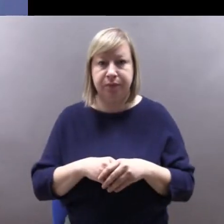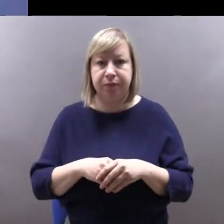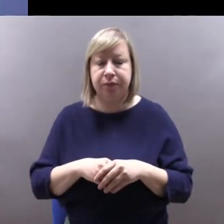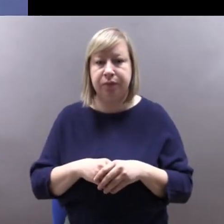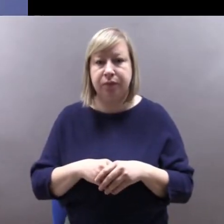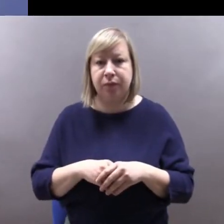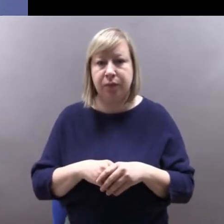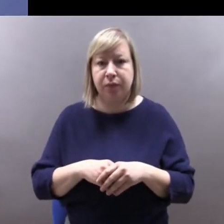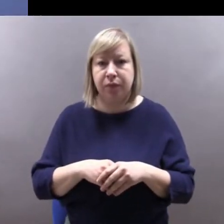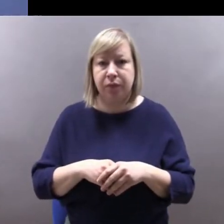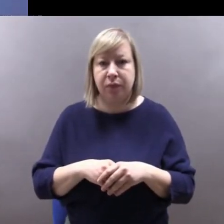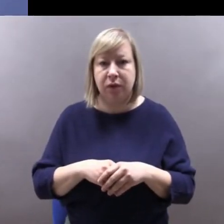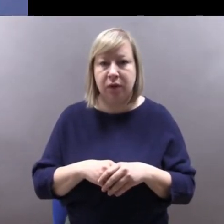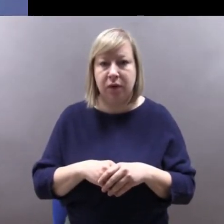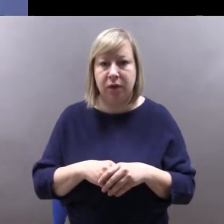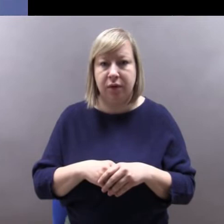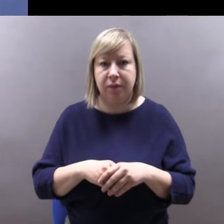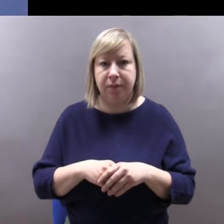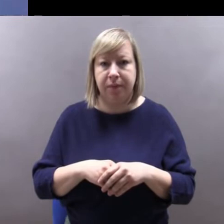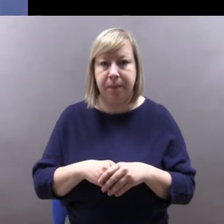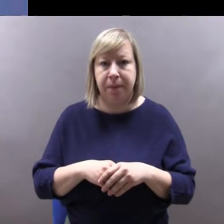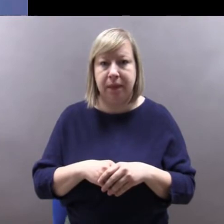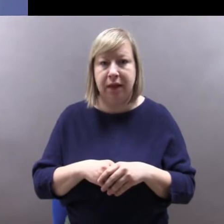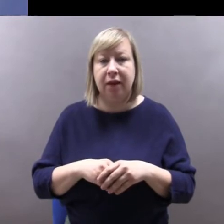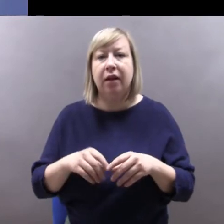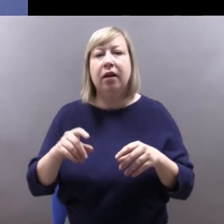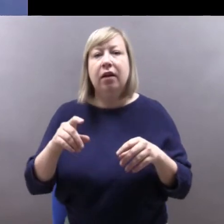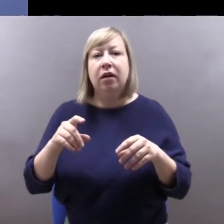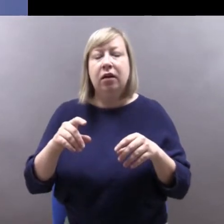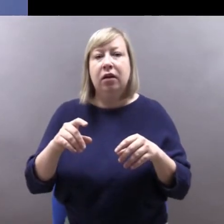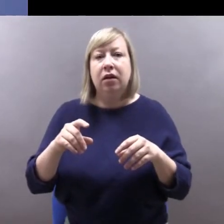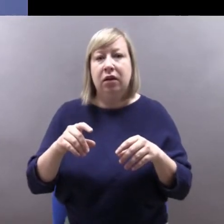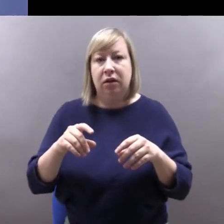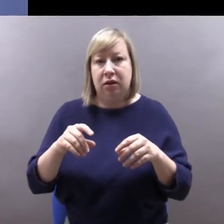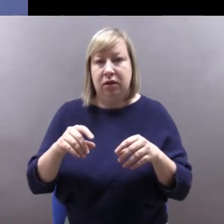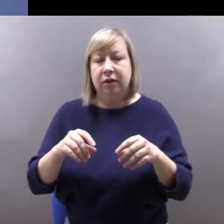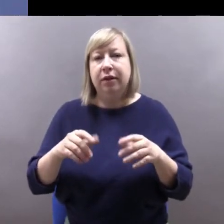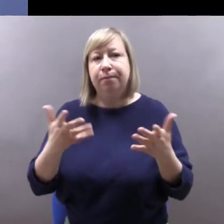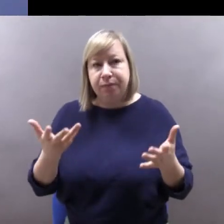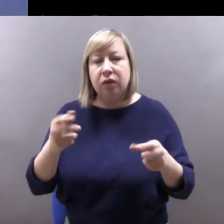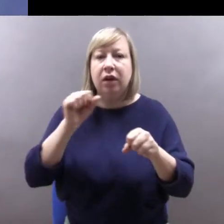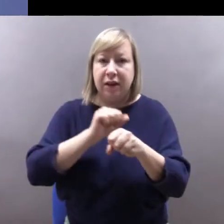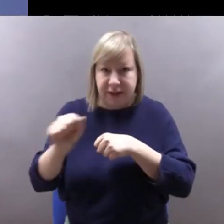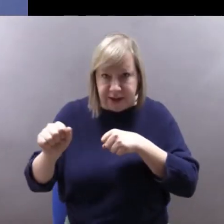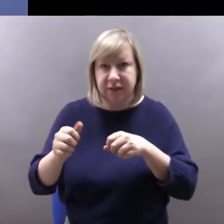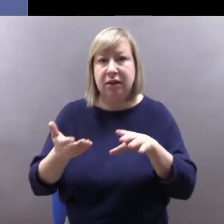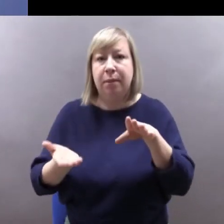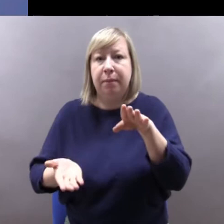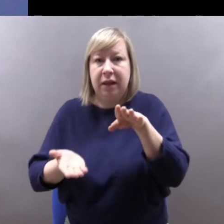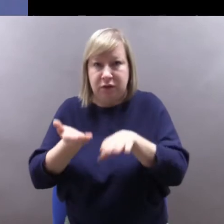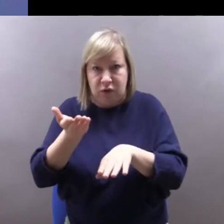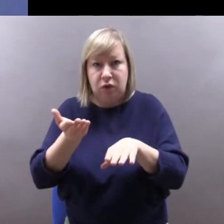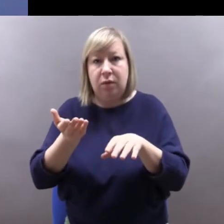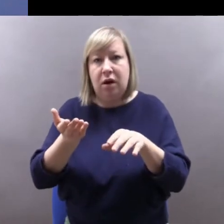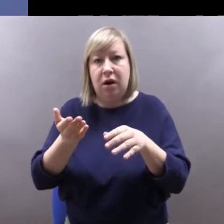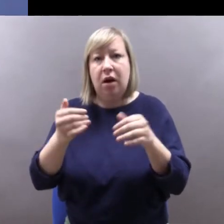tutaj, chociaż są te platformy takie, które, jak to się mówi, łamane, tak? Czyli one się łamią i wjeżdżają, powiedzmy,